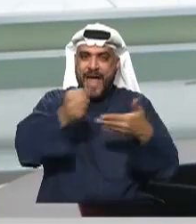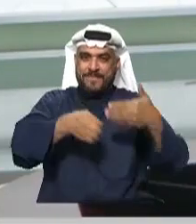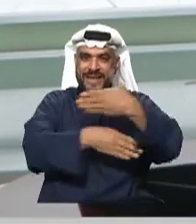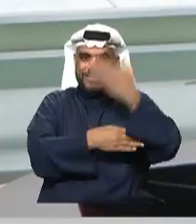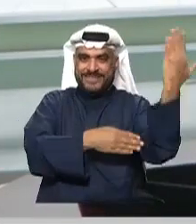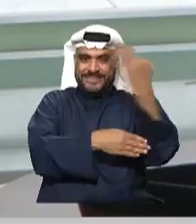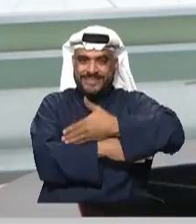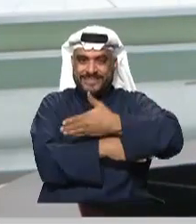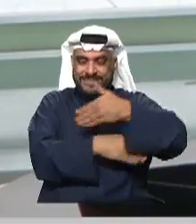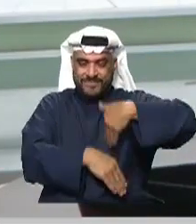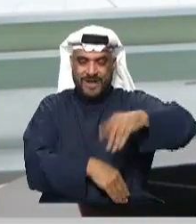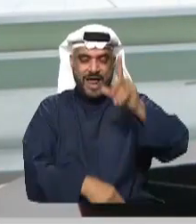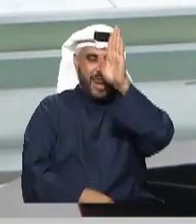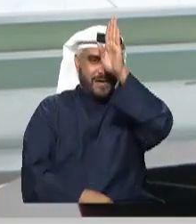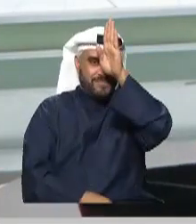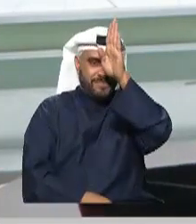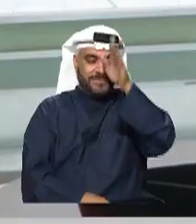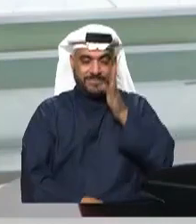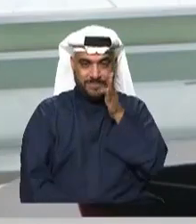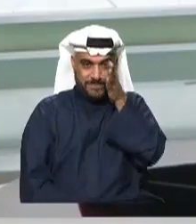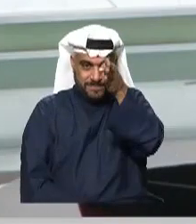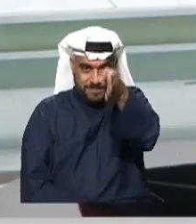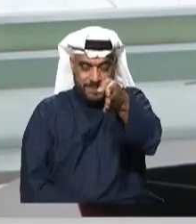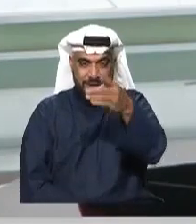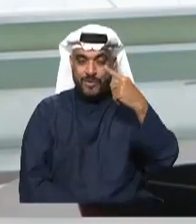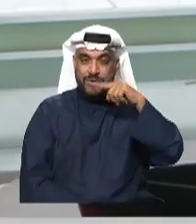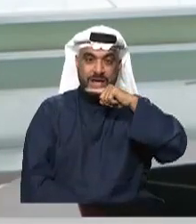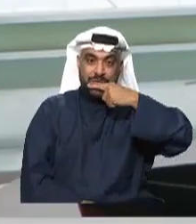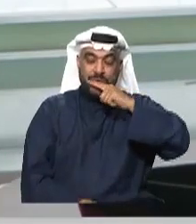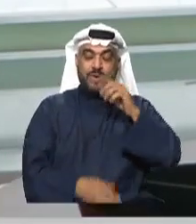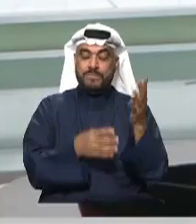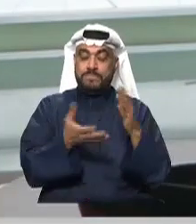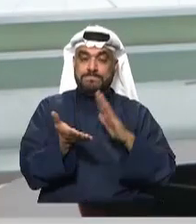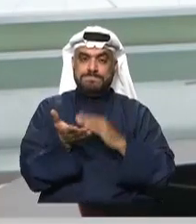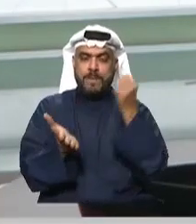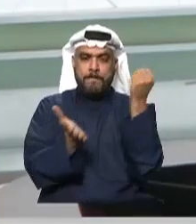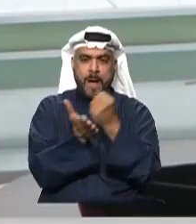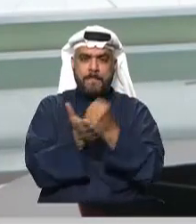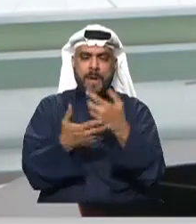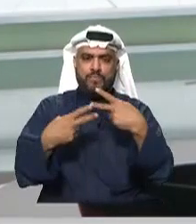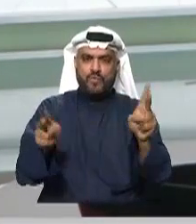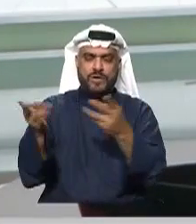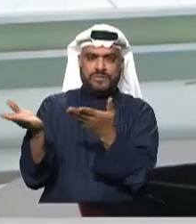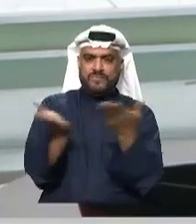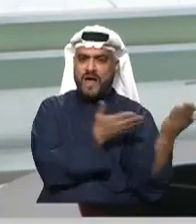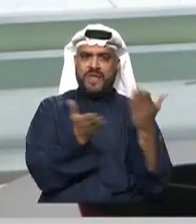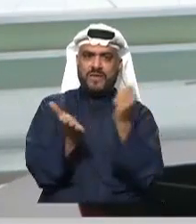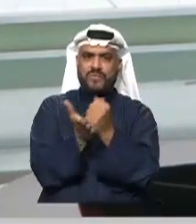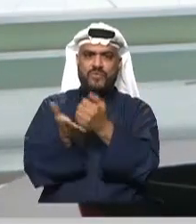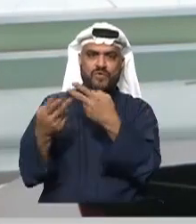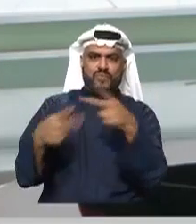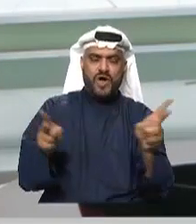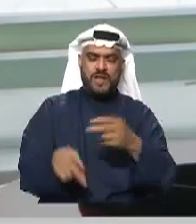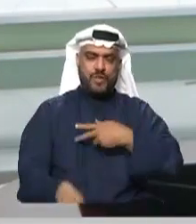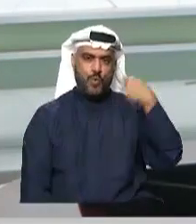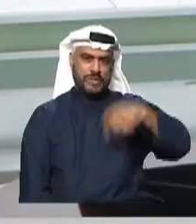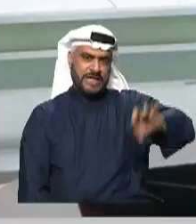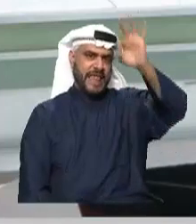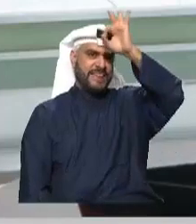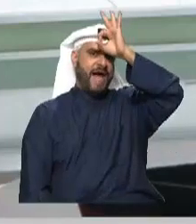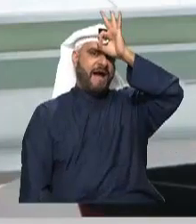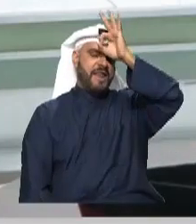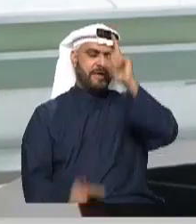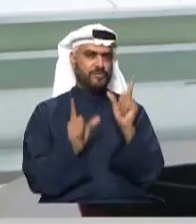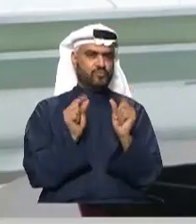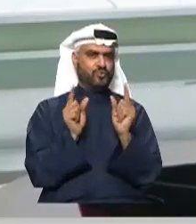في البصره في الجمهوريه العراقيه وسط جهود كبرى تبذل من قبل وزاره الداخليه ممثله في